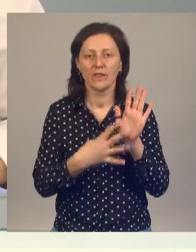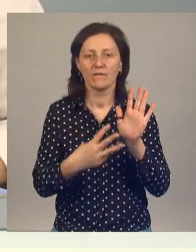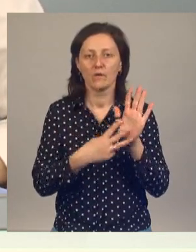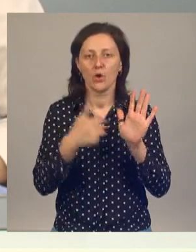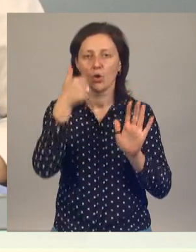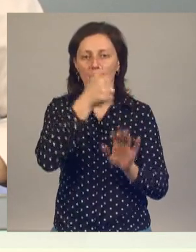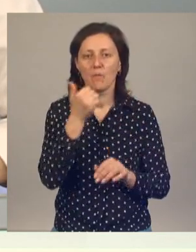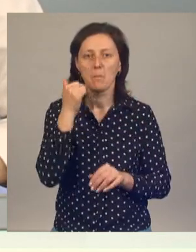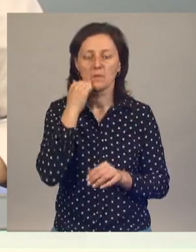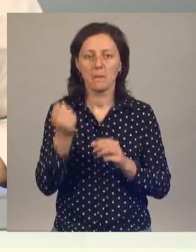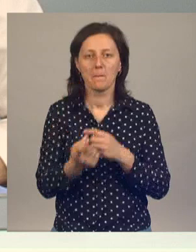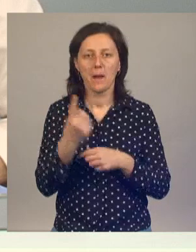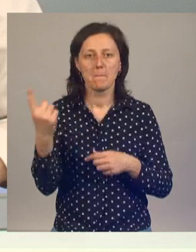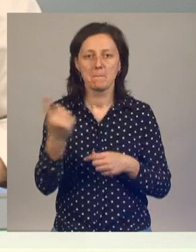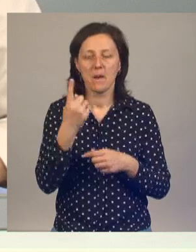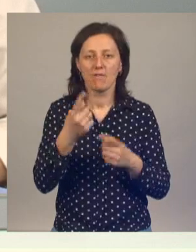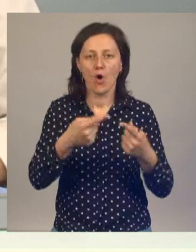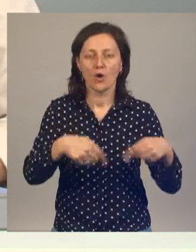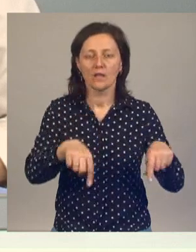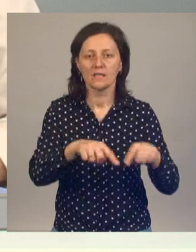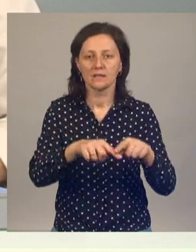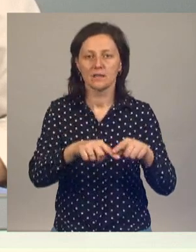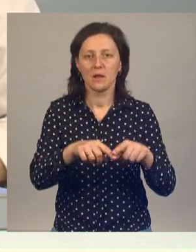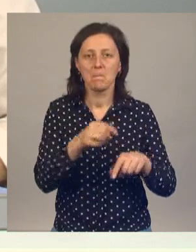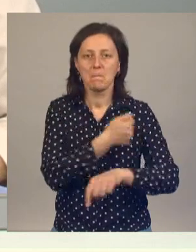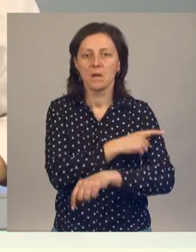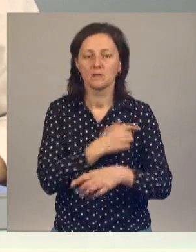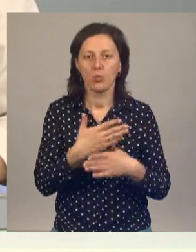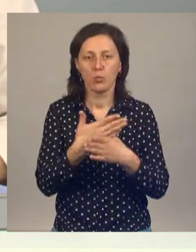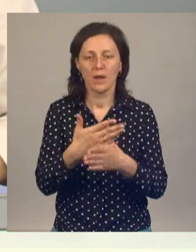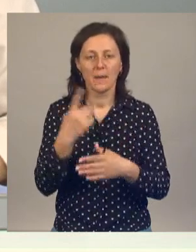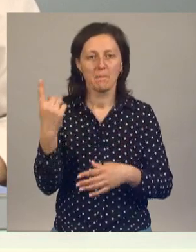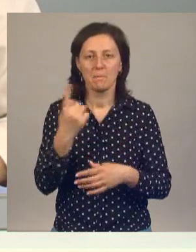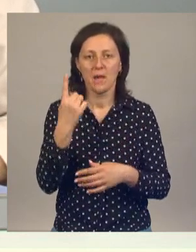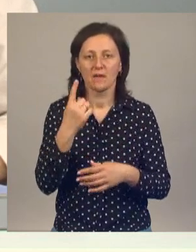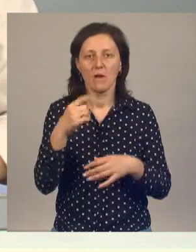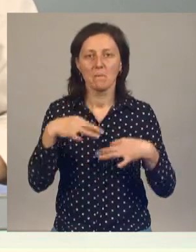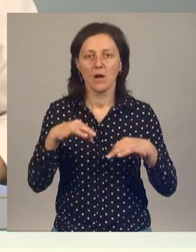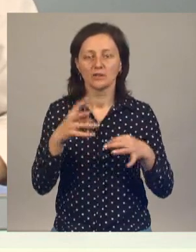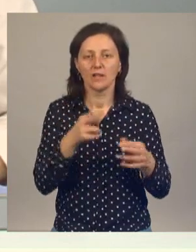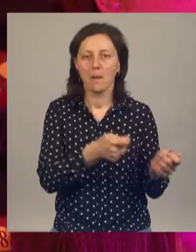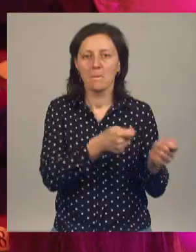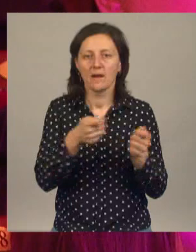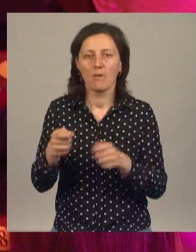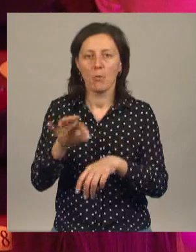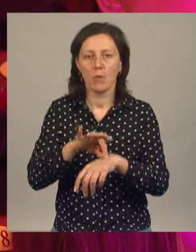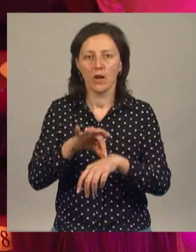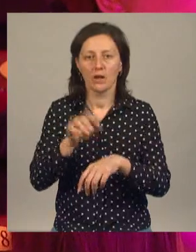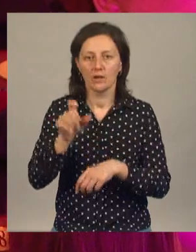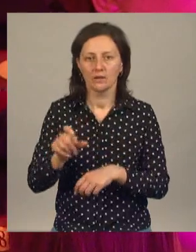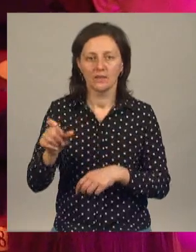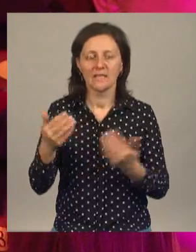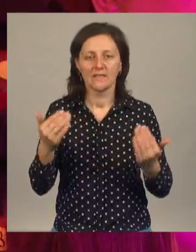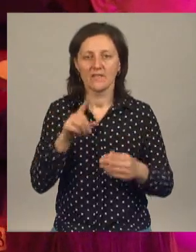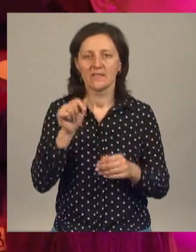года в Москве появились первые организованные станции неотложной помощи и первая пара карет для перевозки пациентов. Сегодня в